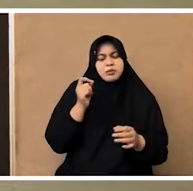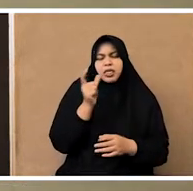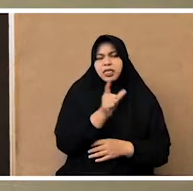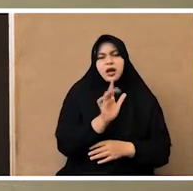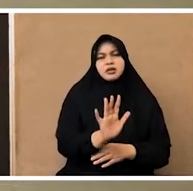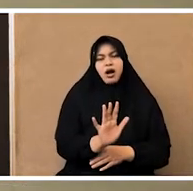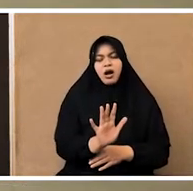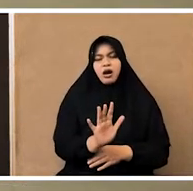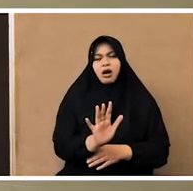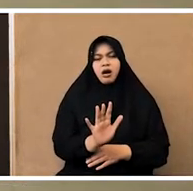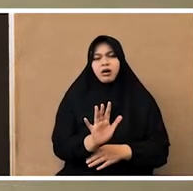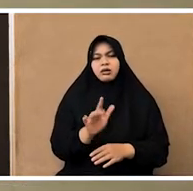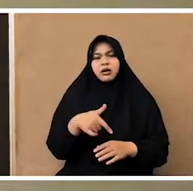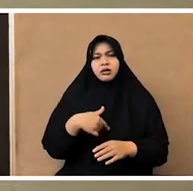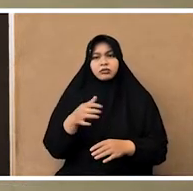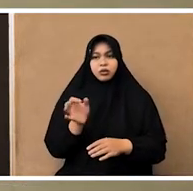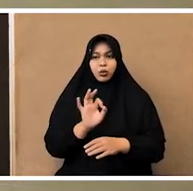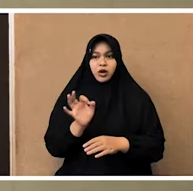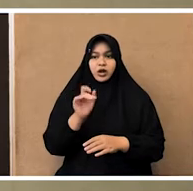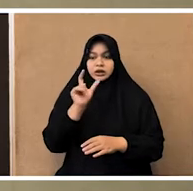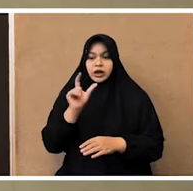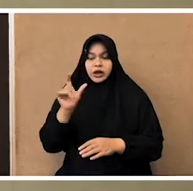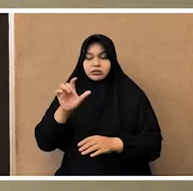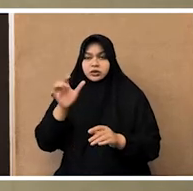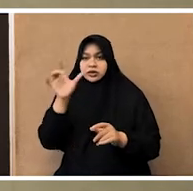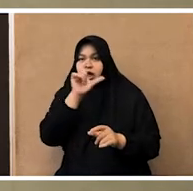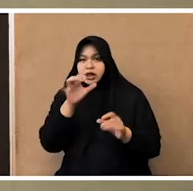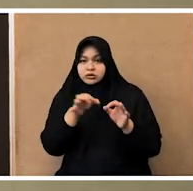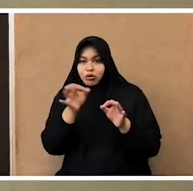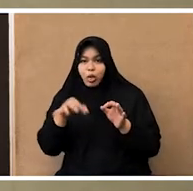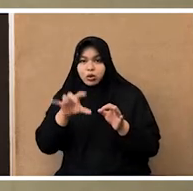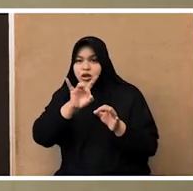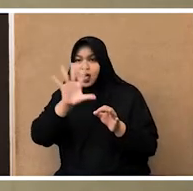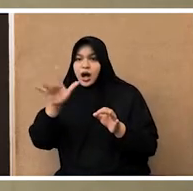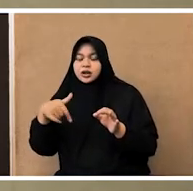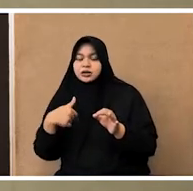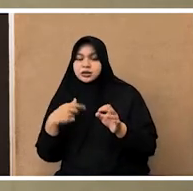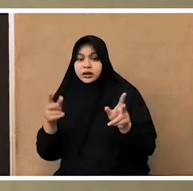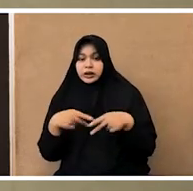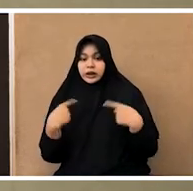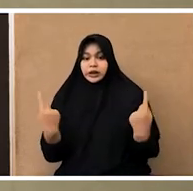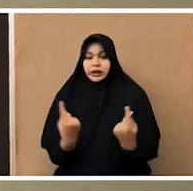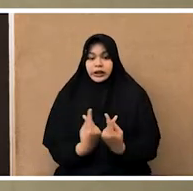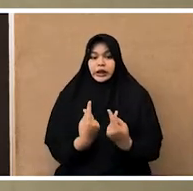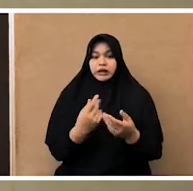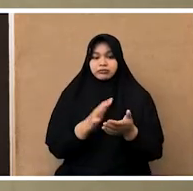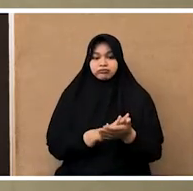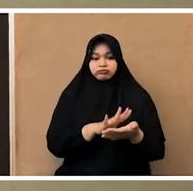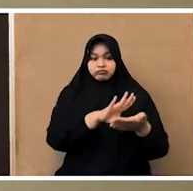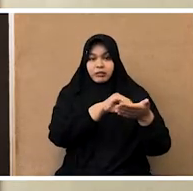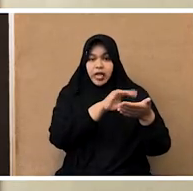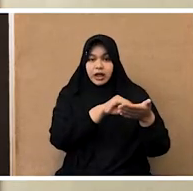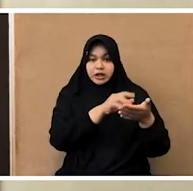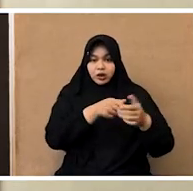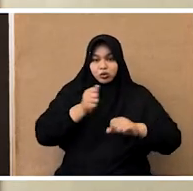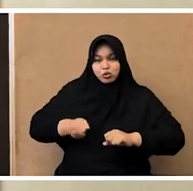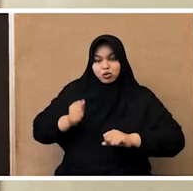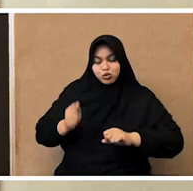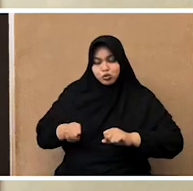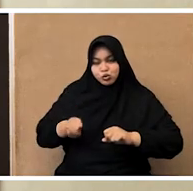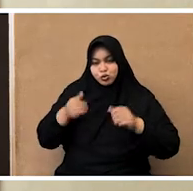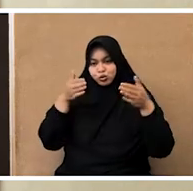tidak kemudian mengambil cara-cara lain padahal kita semua yang yang belajar hukum itu terlebih hukum pidana